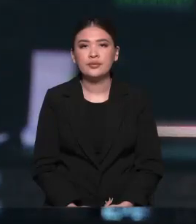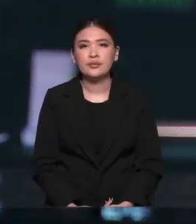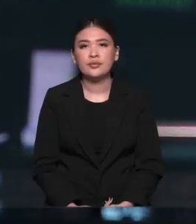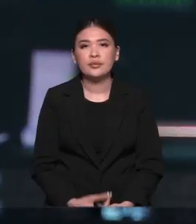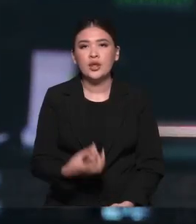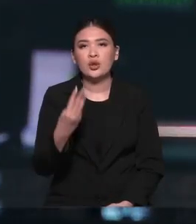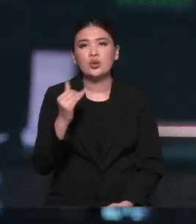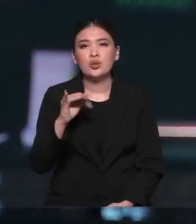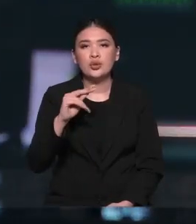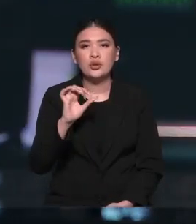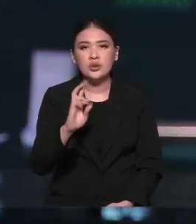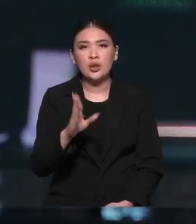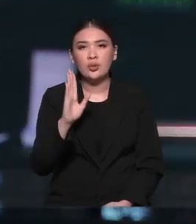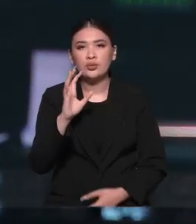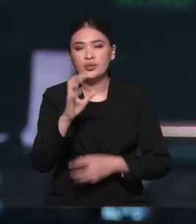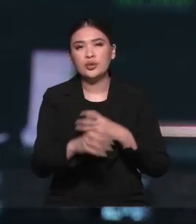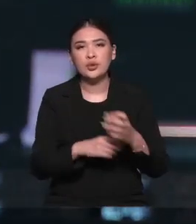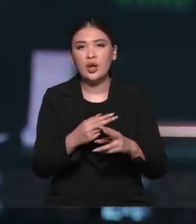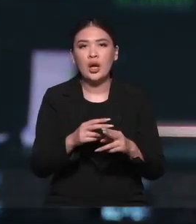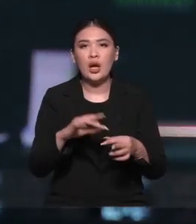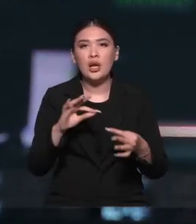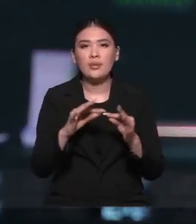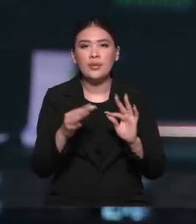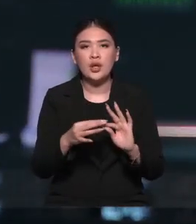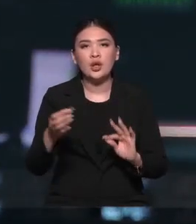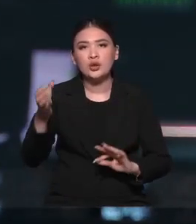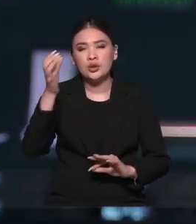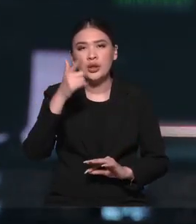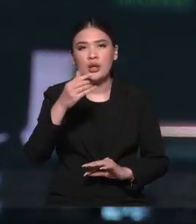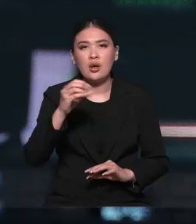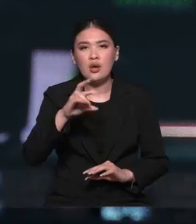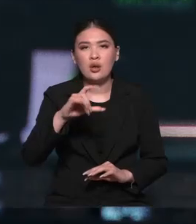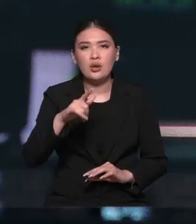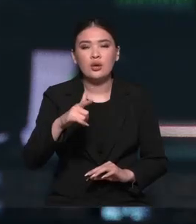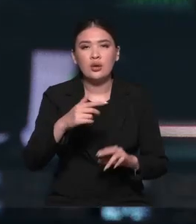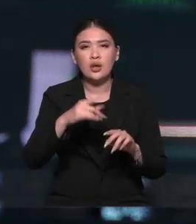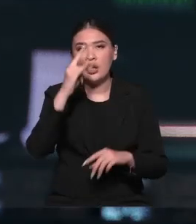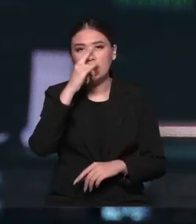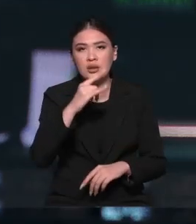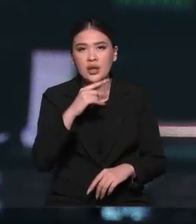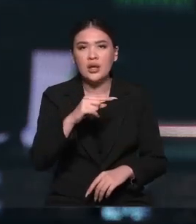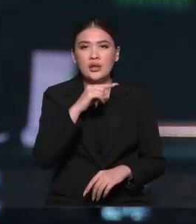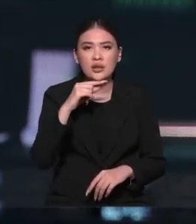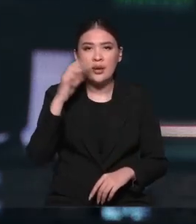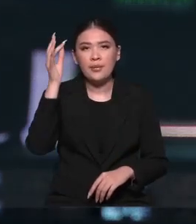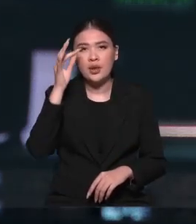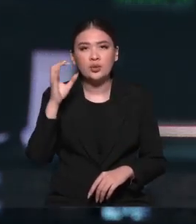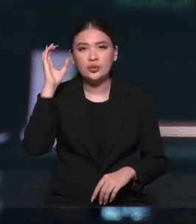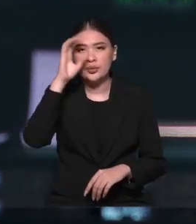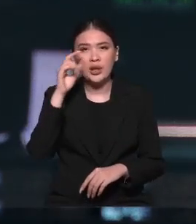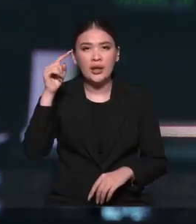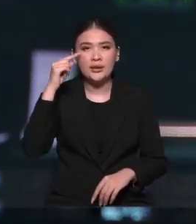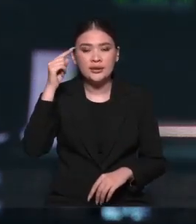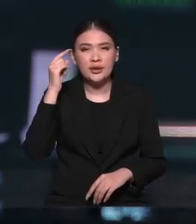а в Щучинске проходит международная олимпиада юных Геологов её участники школьники из Казахстана России белорусси Узбекистана и